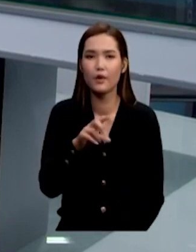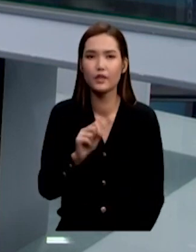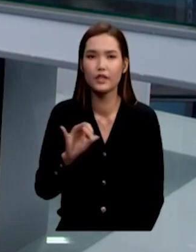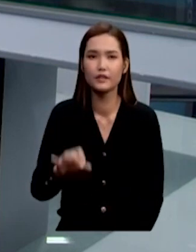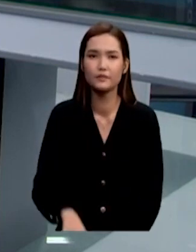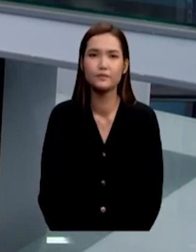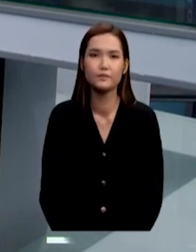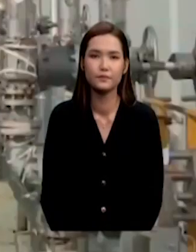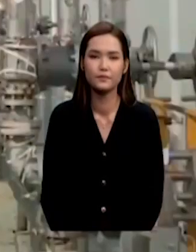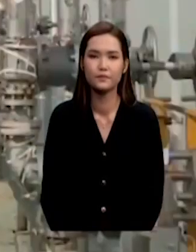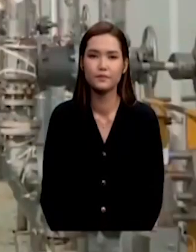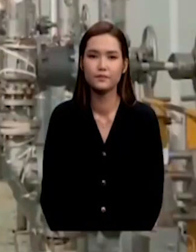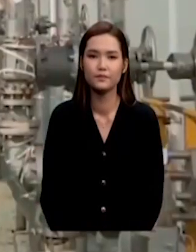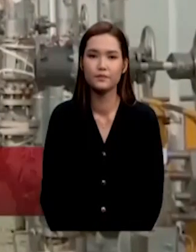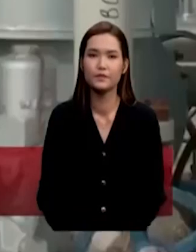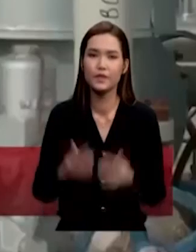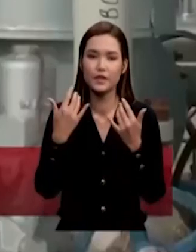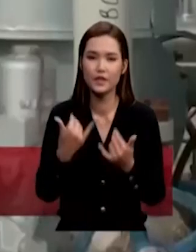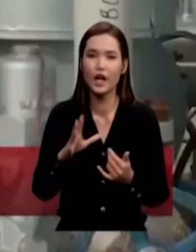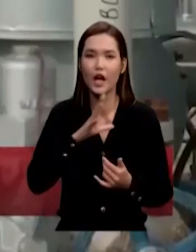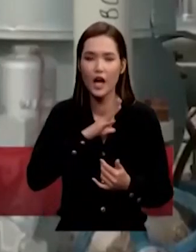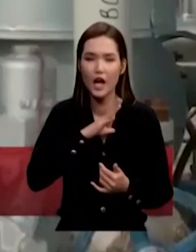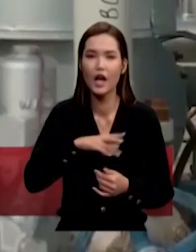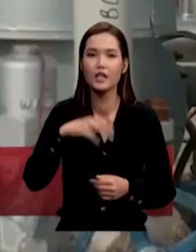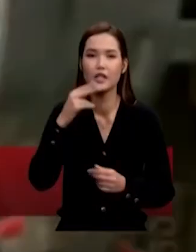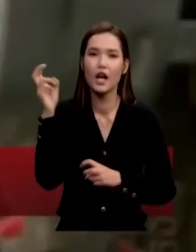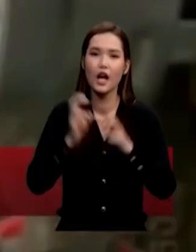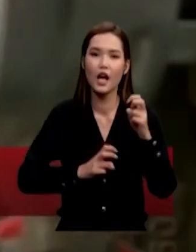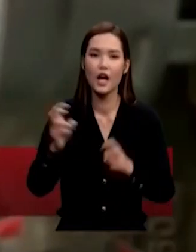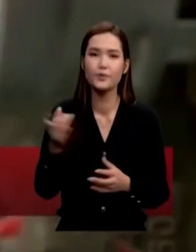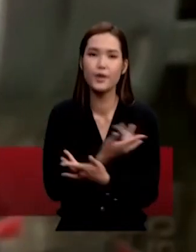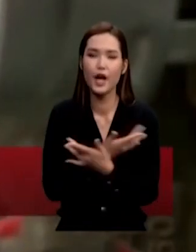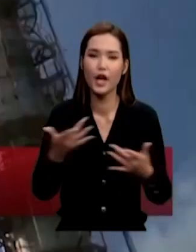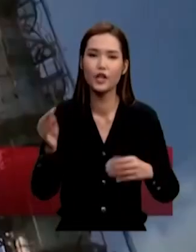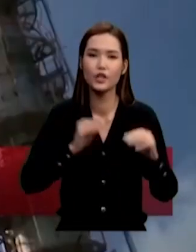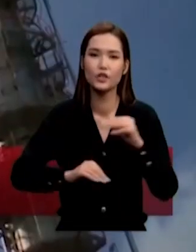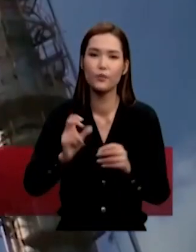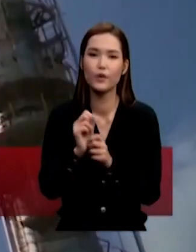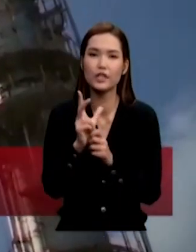Ибрагимова. Сегодня доля обрабатывающей промышленности ВВП страны составляет около